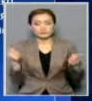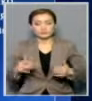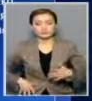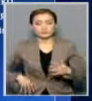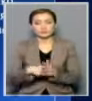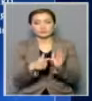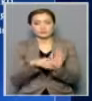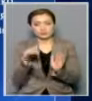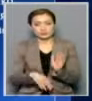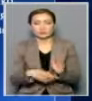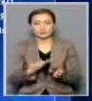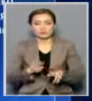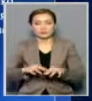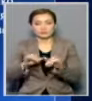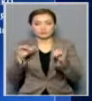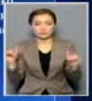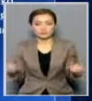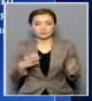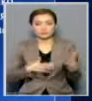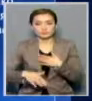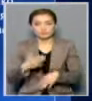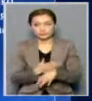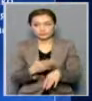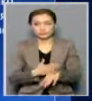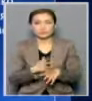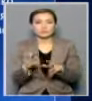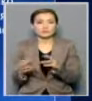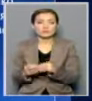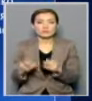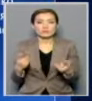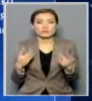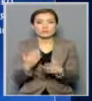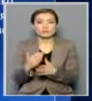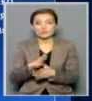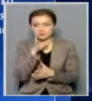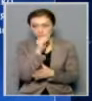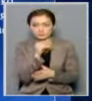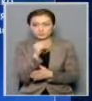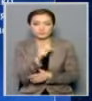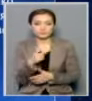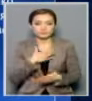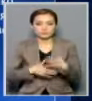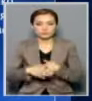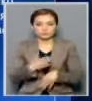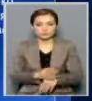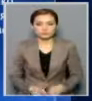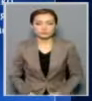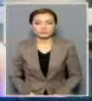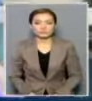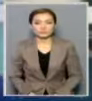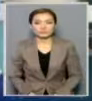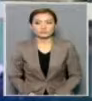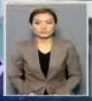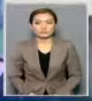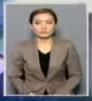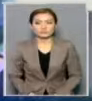выделении 7 тысяч квот стало для нас большой радостью, потому что это большая помощь, и все наши пациенты радуются этому.